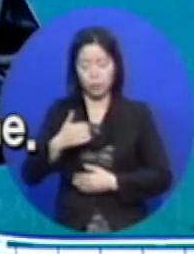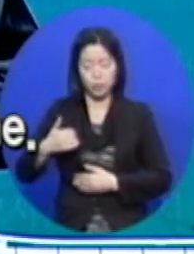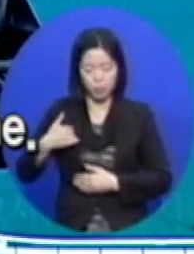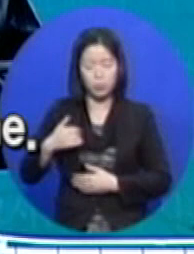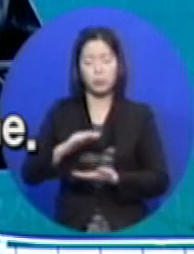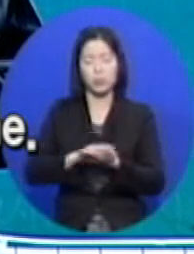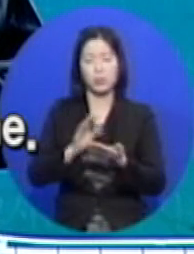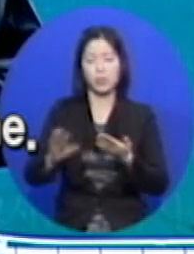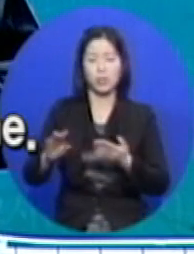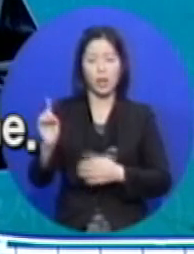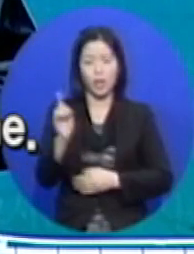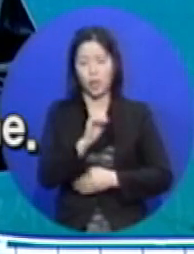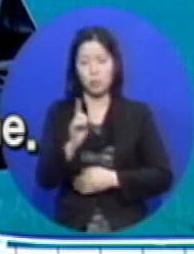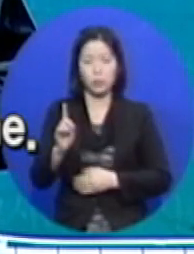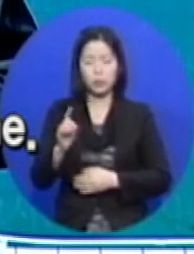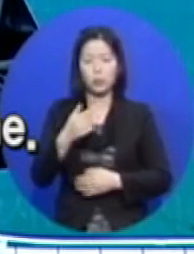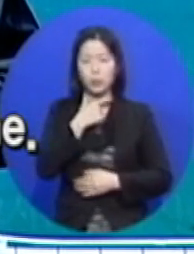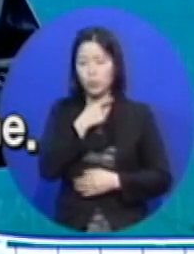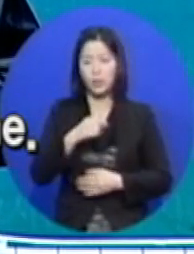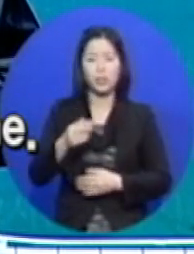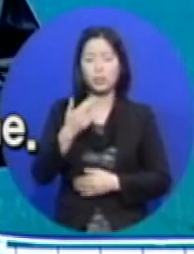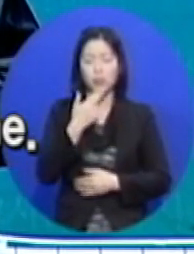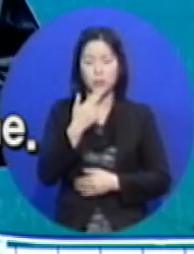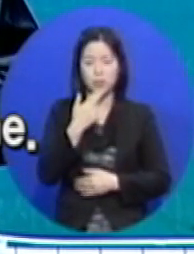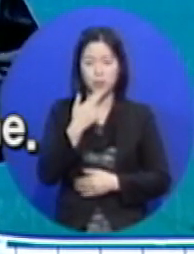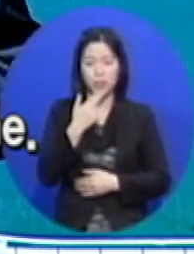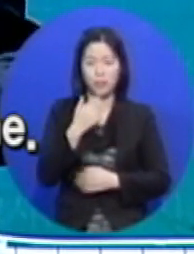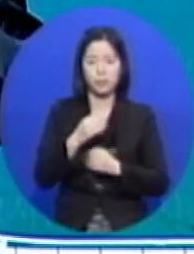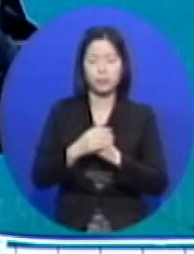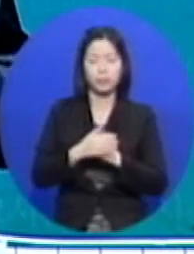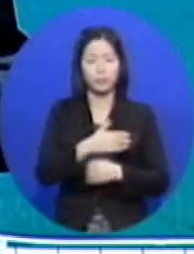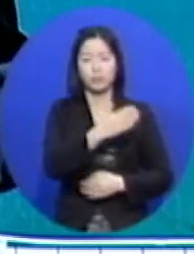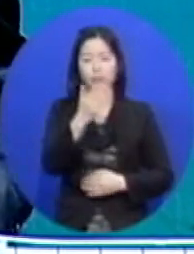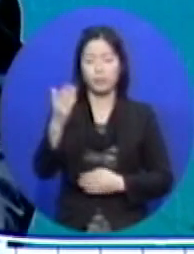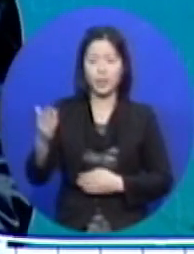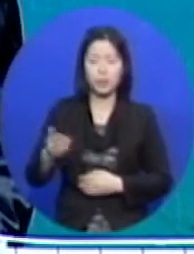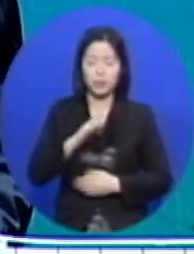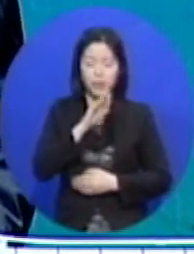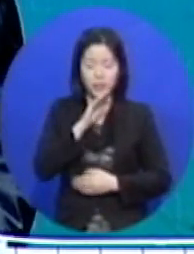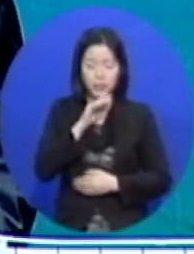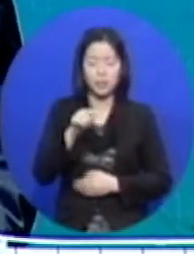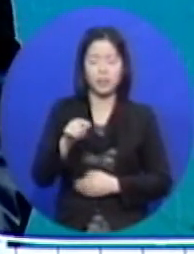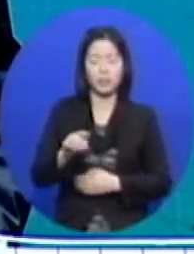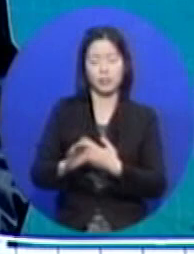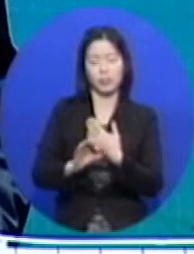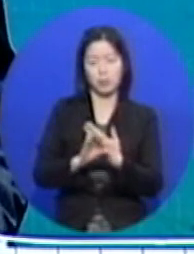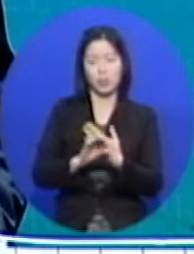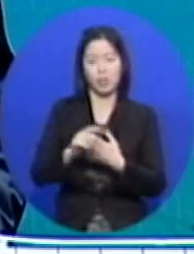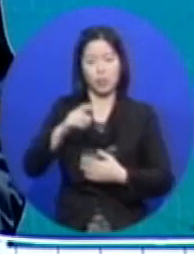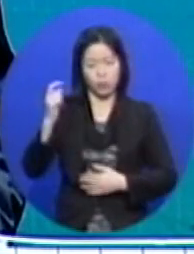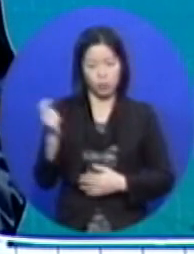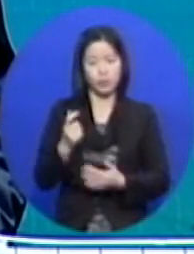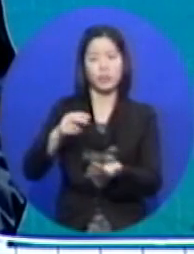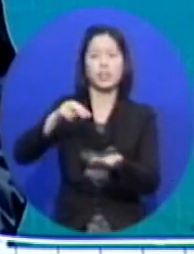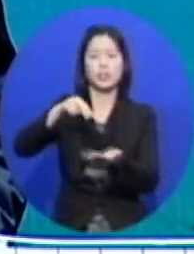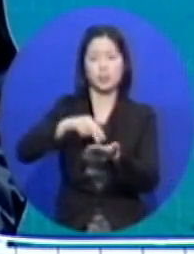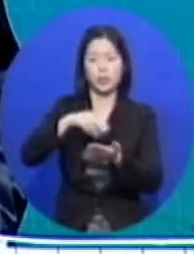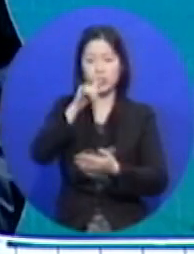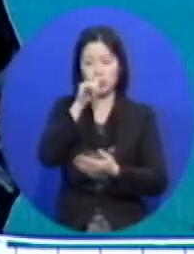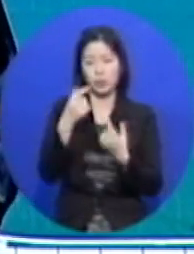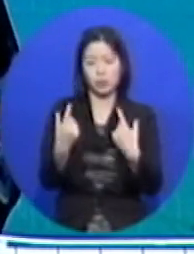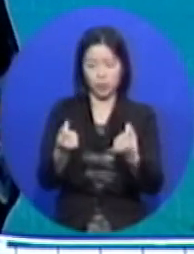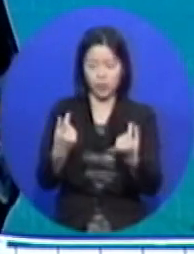아무것도 다른 것은 원하는게 없습니다 여러분이 진짜 그러면 여러분은 굳게 서 있는 거예요